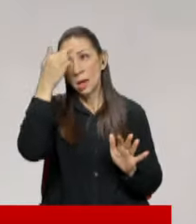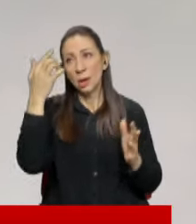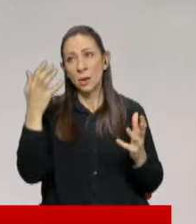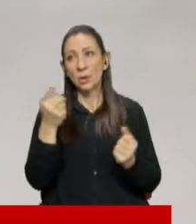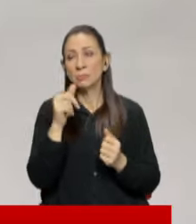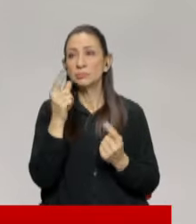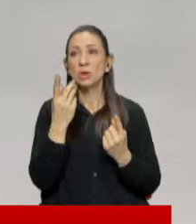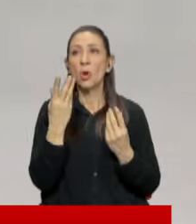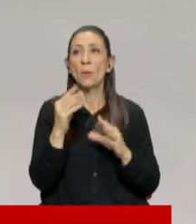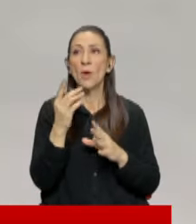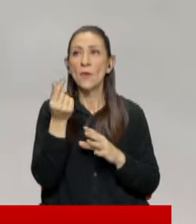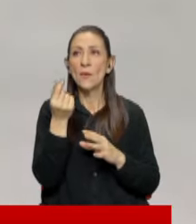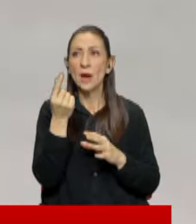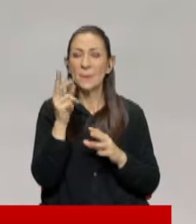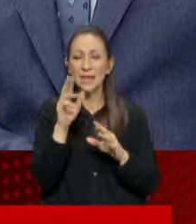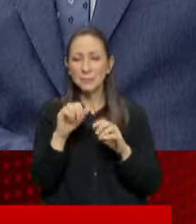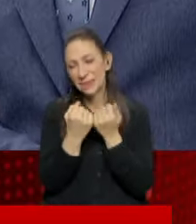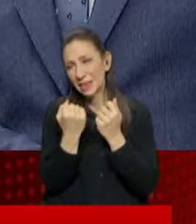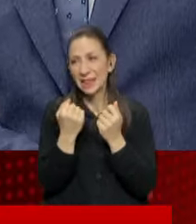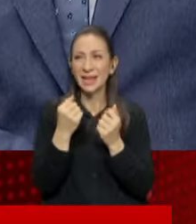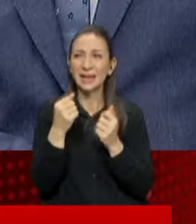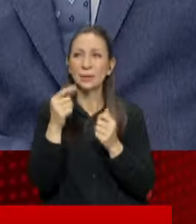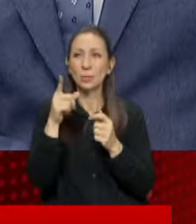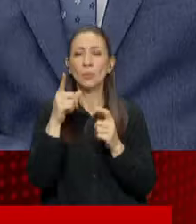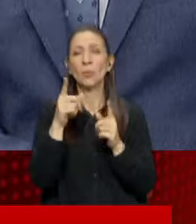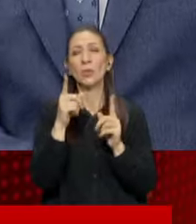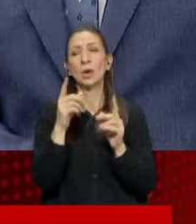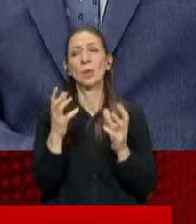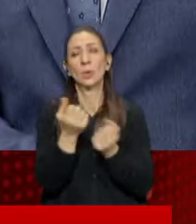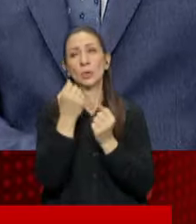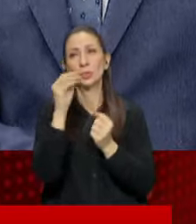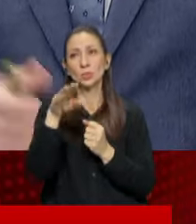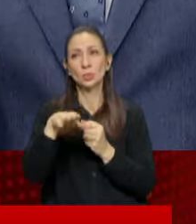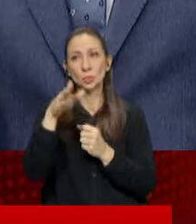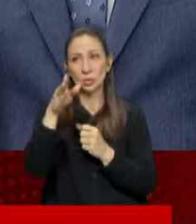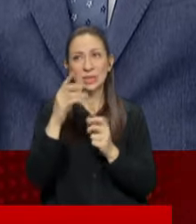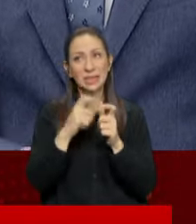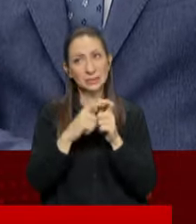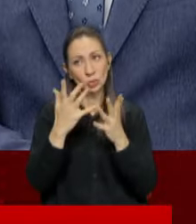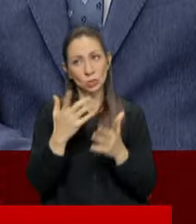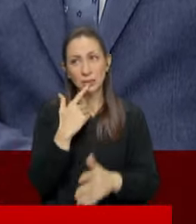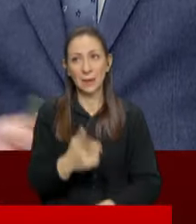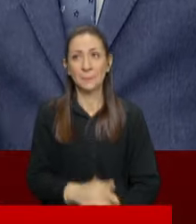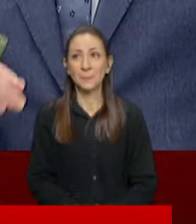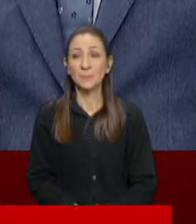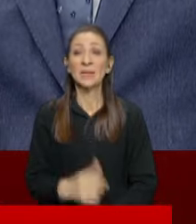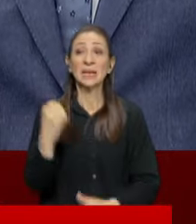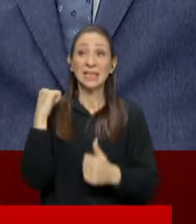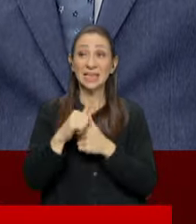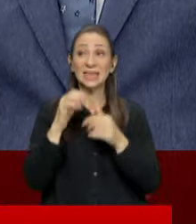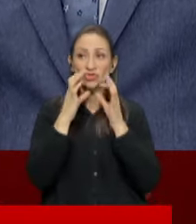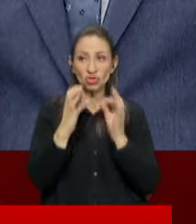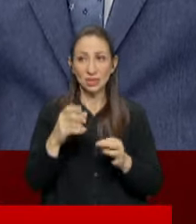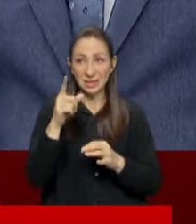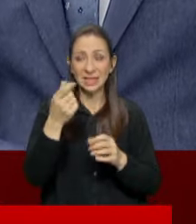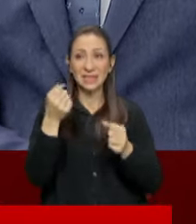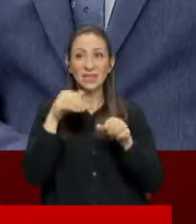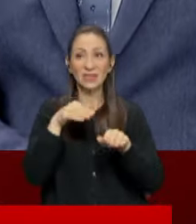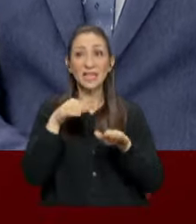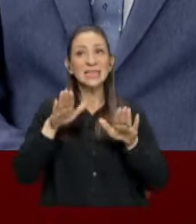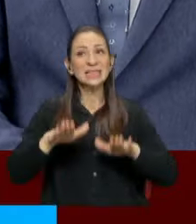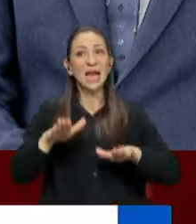hiç kimseye bir şey olmadı. Ufak bir incinmeyle bu kazayı atlatmış o küçük çocuk. Geçmiş olsun diyelim. Yine Çin'den bir görüntü. Trafikte